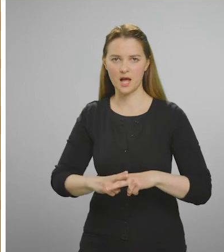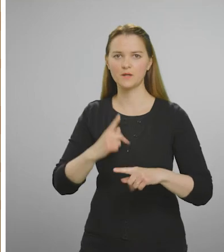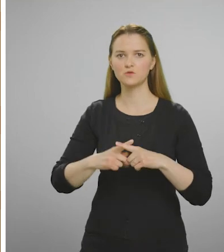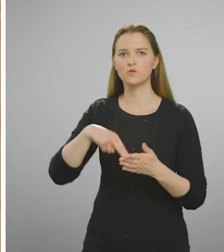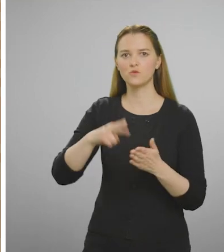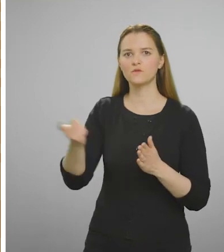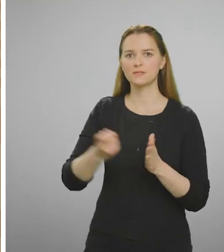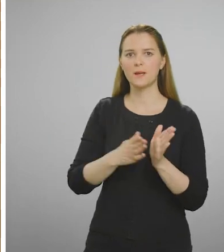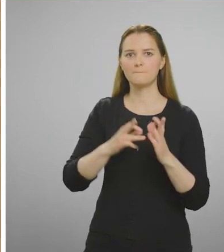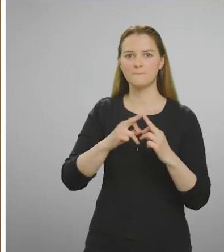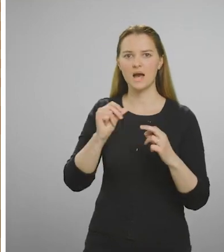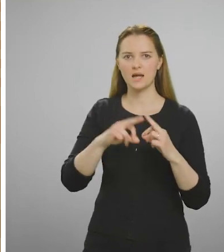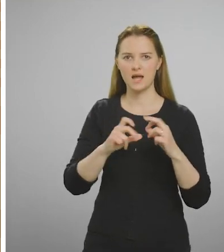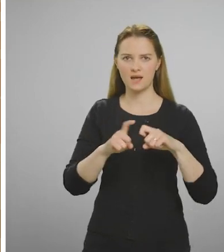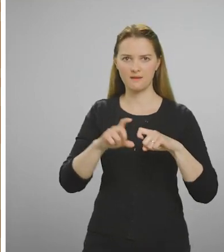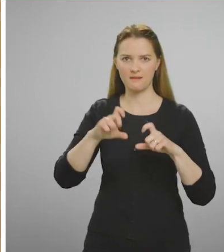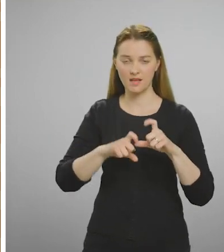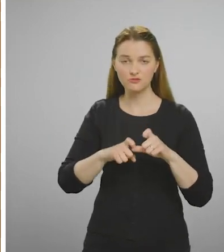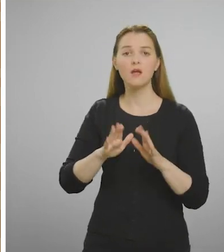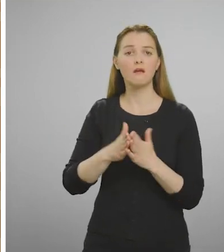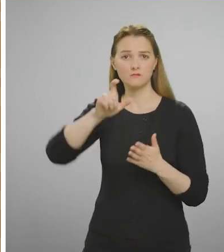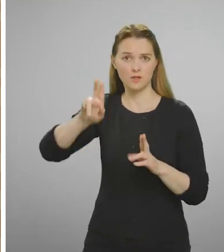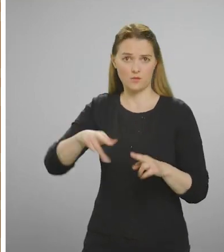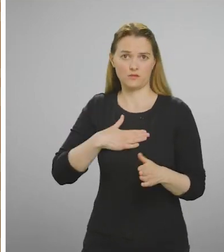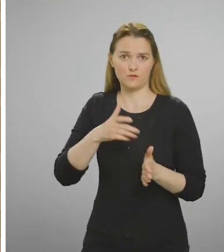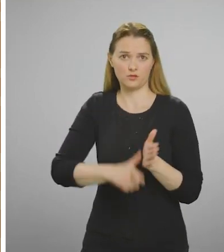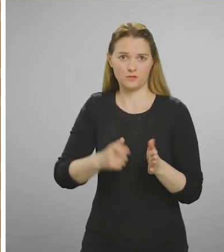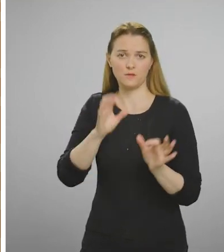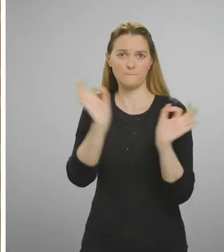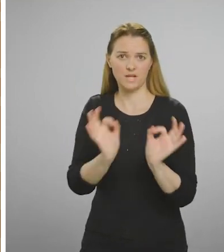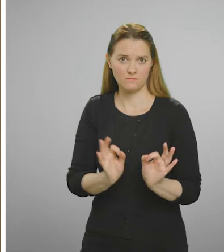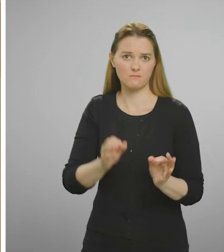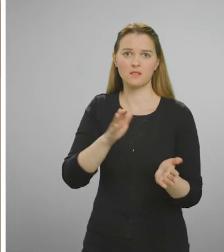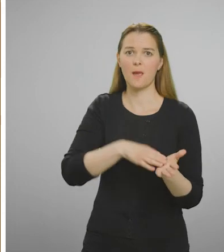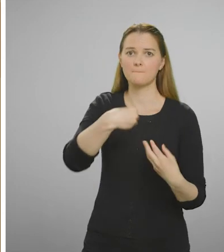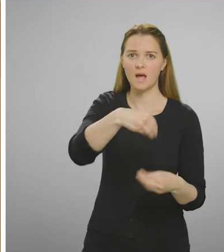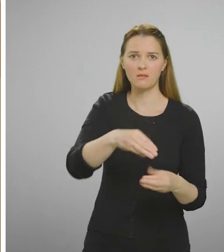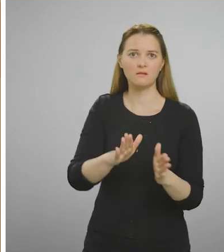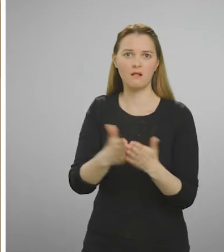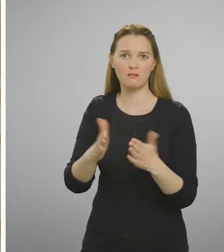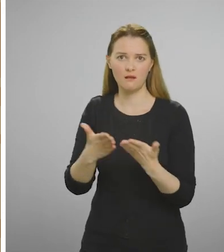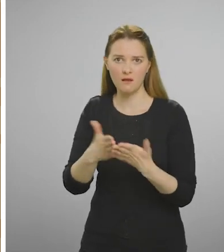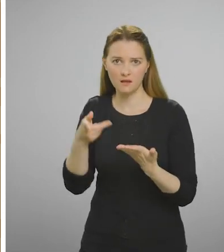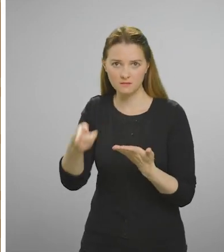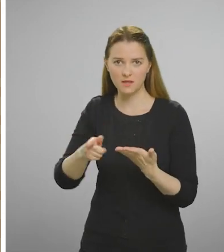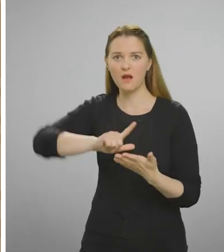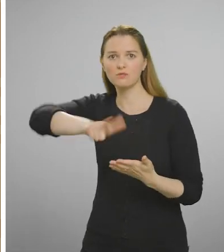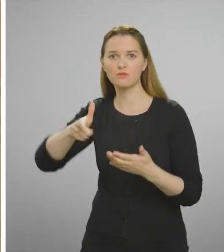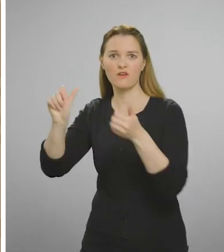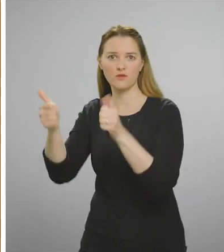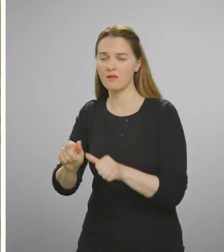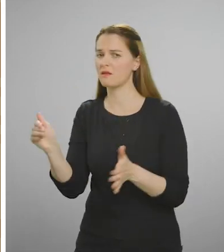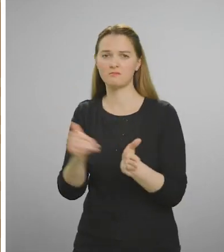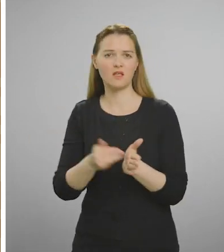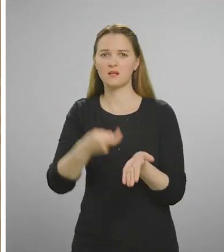pravima, kao i ugovoru iz Marakeša, knjižnica može za potrebe svojih članova pripremati knjige i materijale u